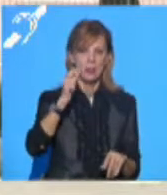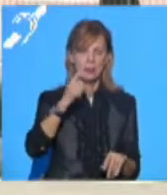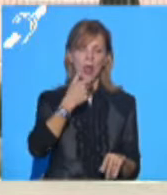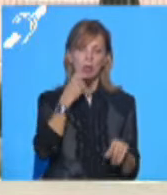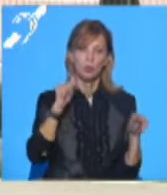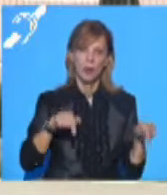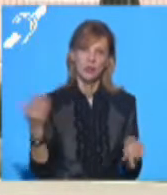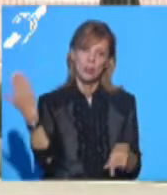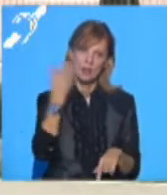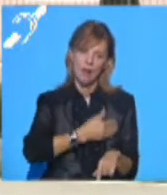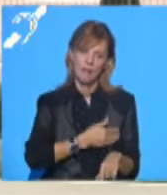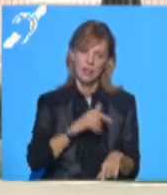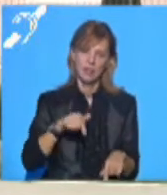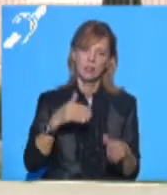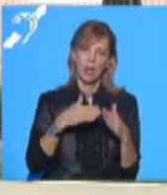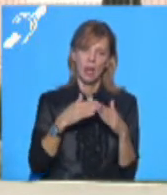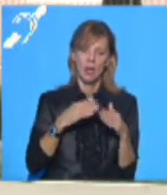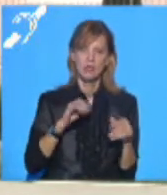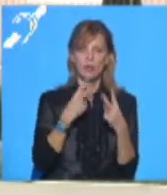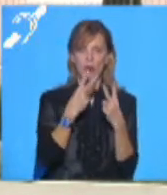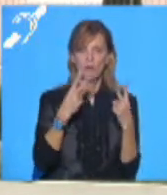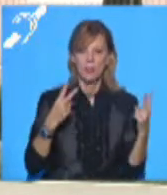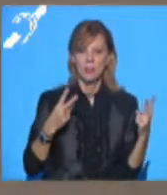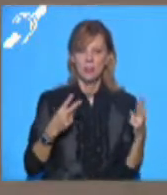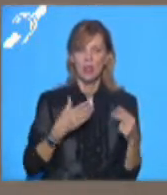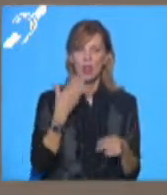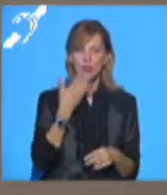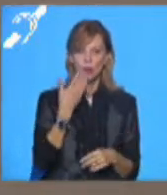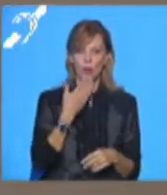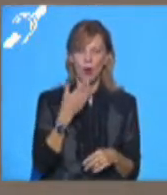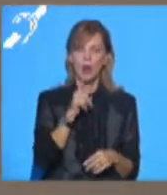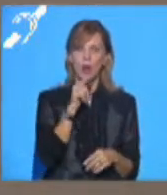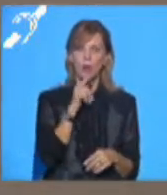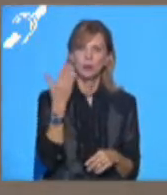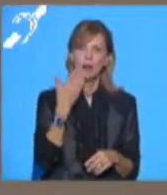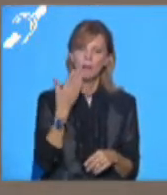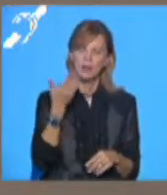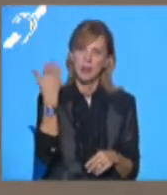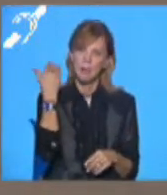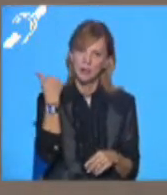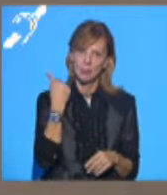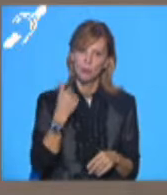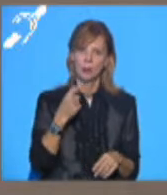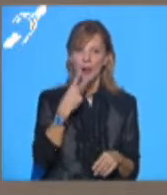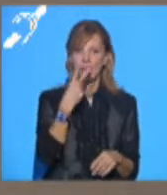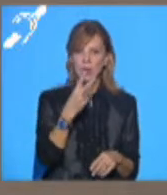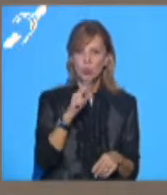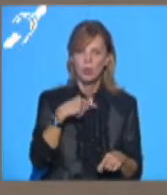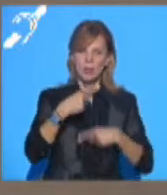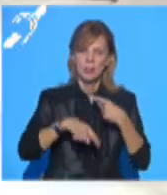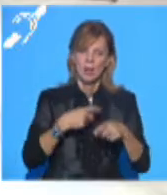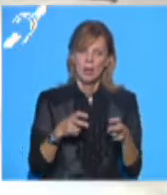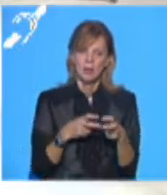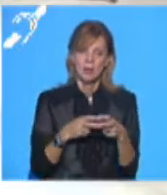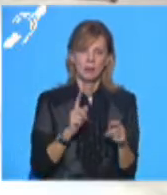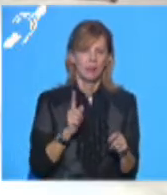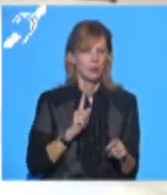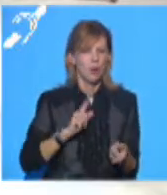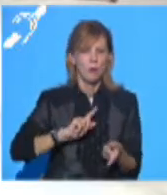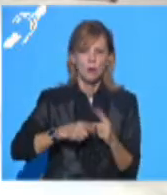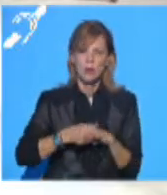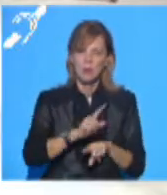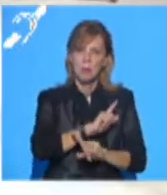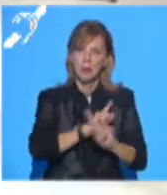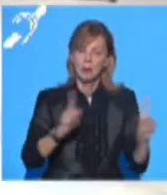acesta s-a întors pe meleagurile natale și a vizitat, printre altele, și școala unde a învățat. A realizat că instalația electrică nu a fost